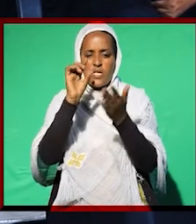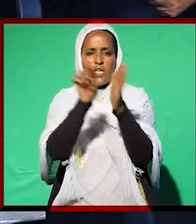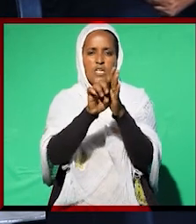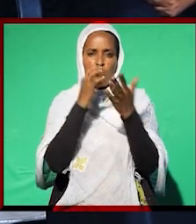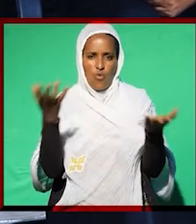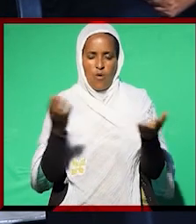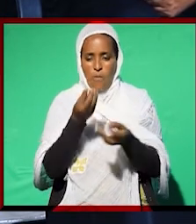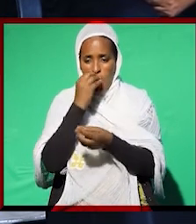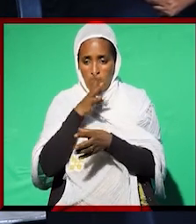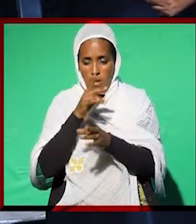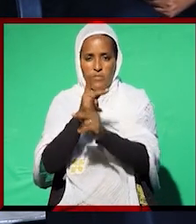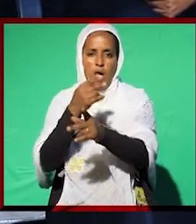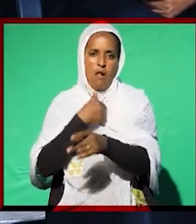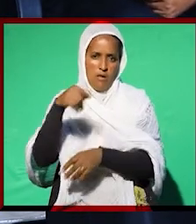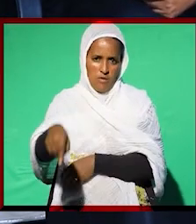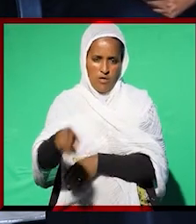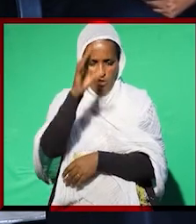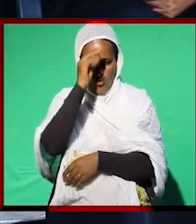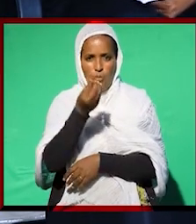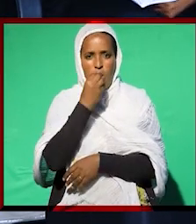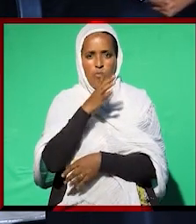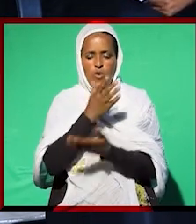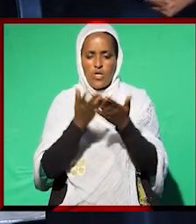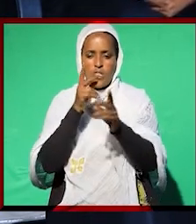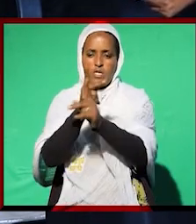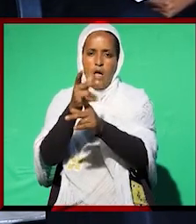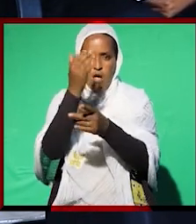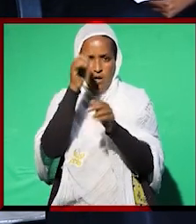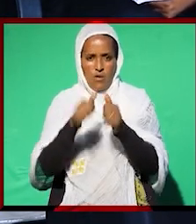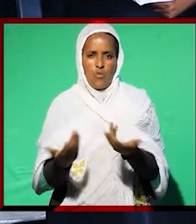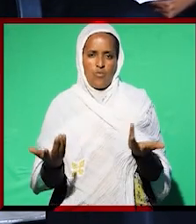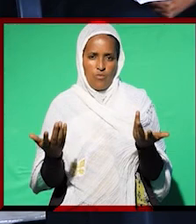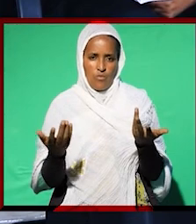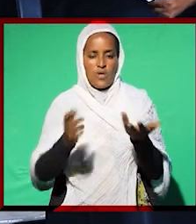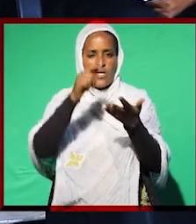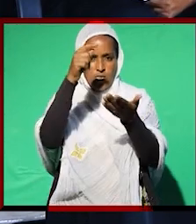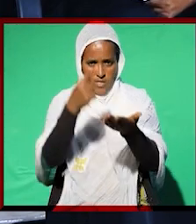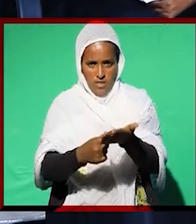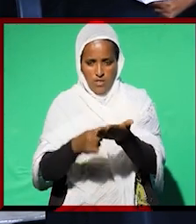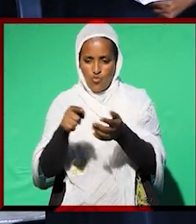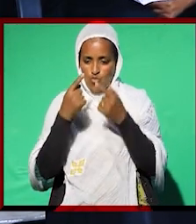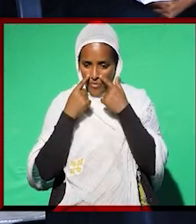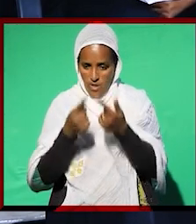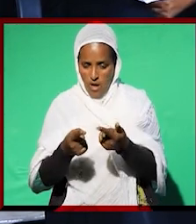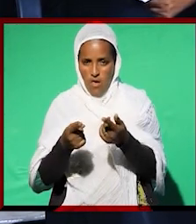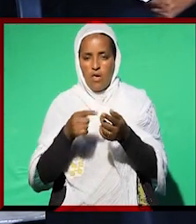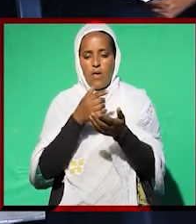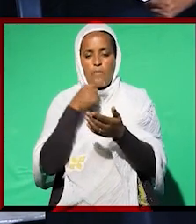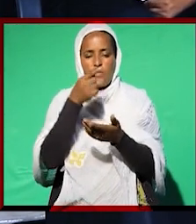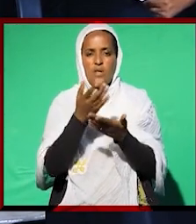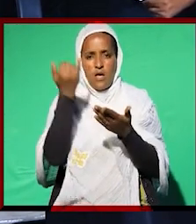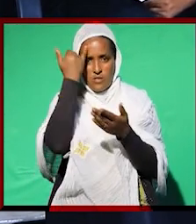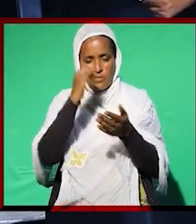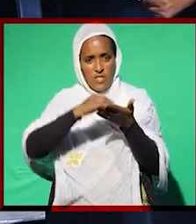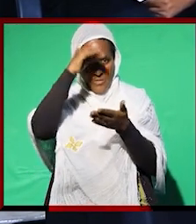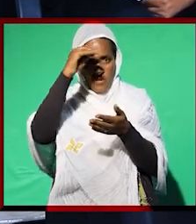የለው። ባትበላም ባለዳ ነህ፣ ሰው ባልበላው ነገር ባለዳ አይሆንም ወደሚል ነው የሚመጣው። ስለዚህ እሱ ቢታይ